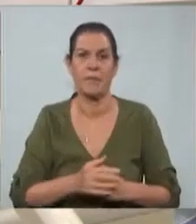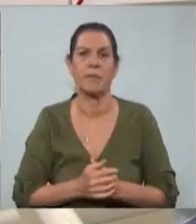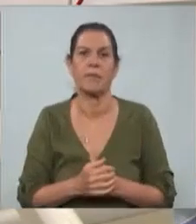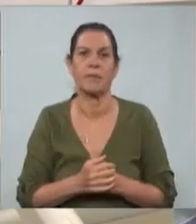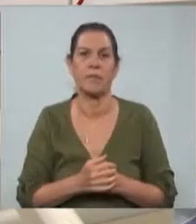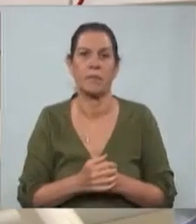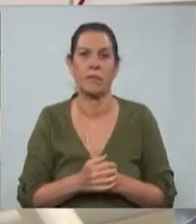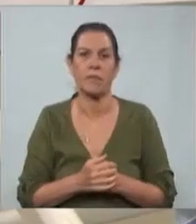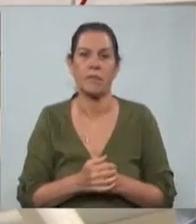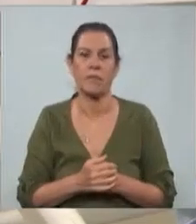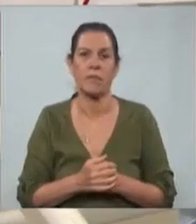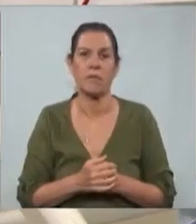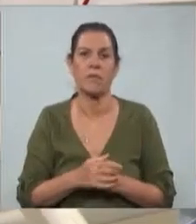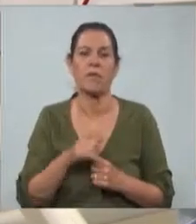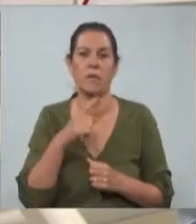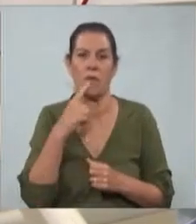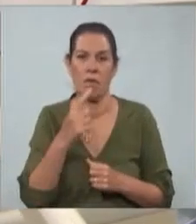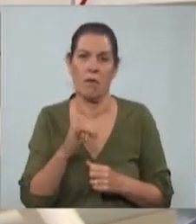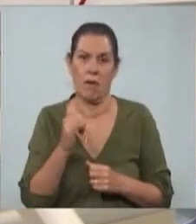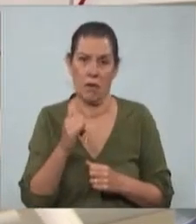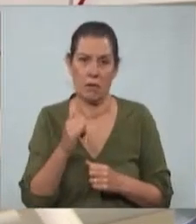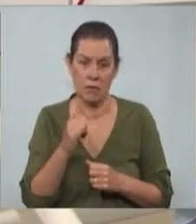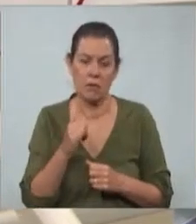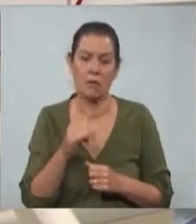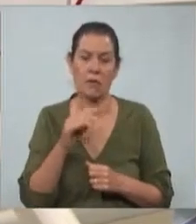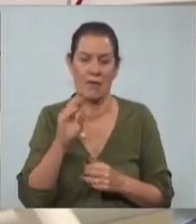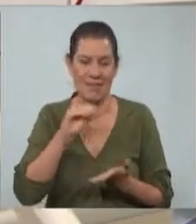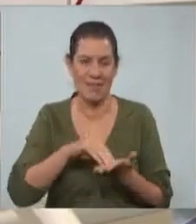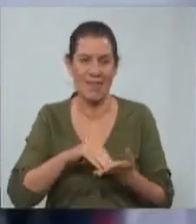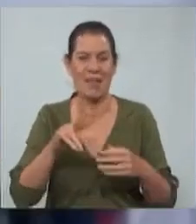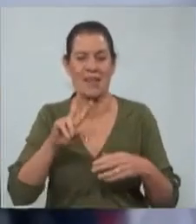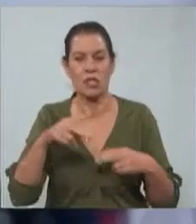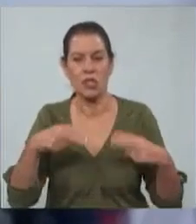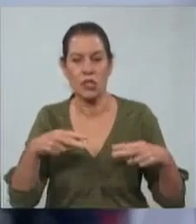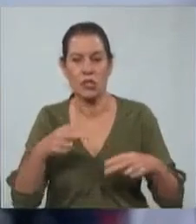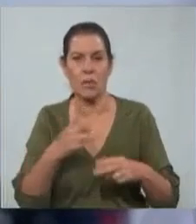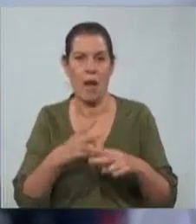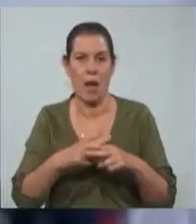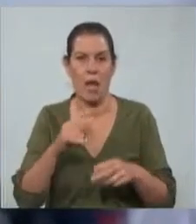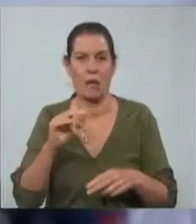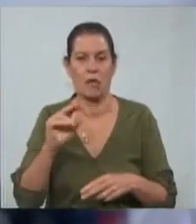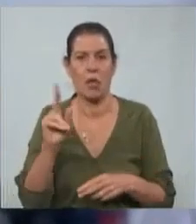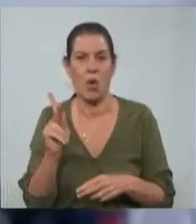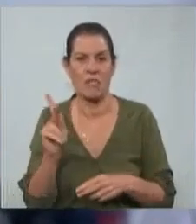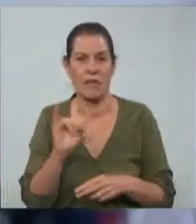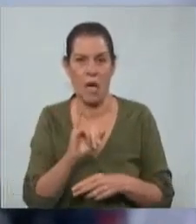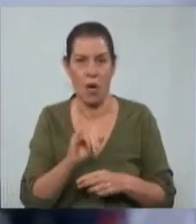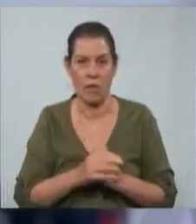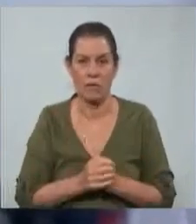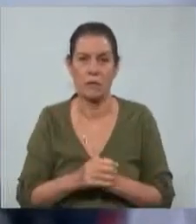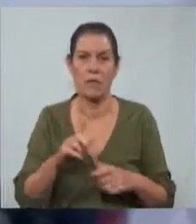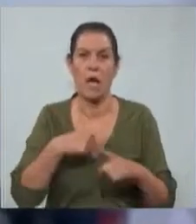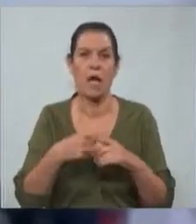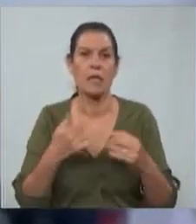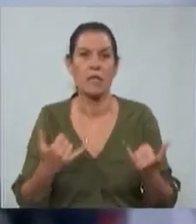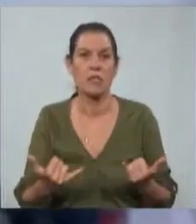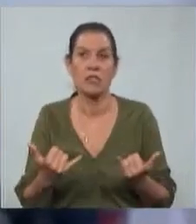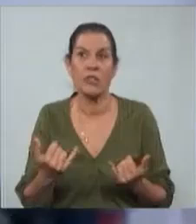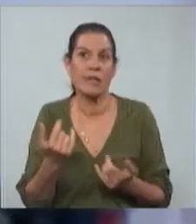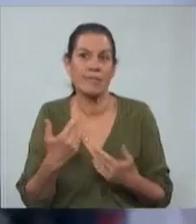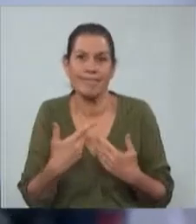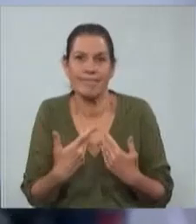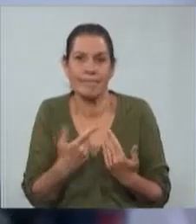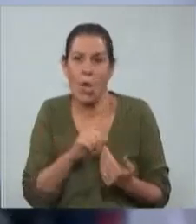והוא שש בעצם שרשום יש חשש למחלת קרויצפלד יעקב. עד עכשיו לא היה שום טיפול שיכולנו להציע בשום